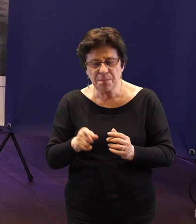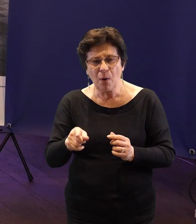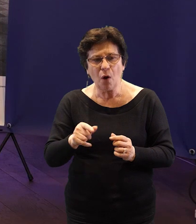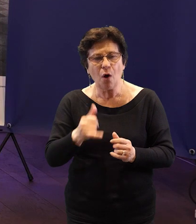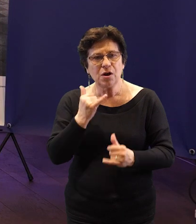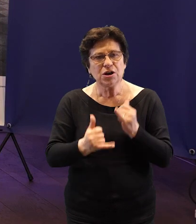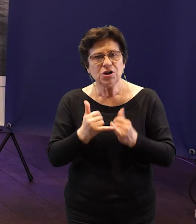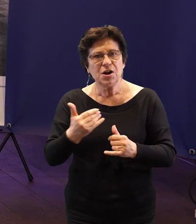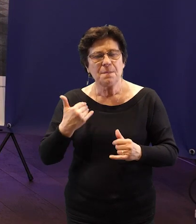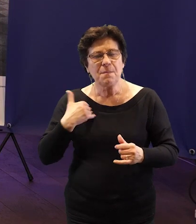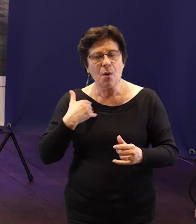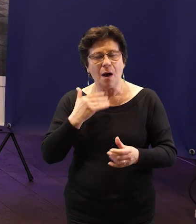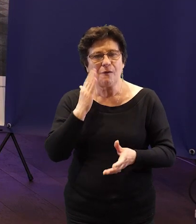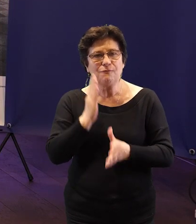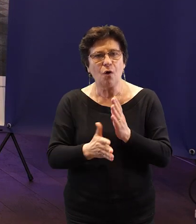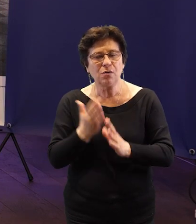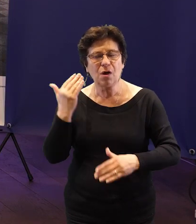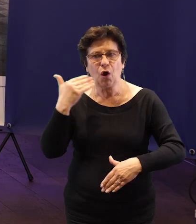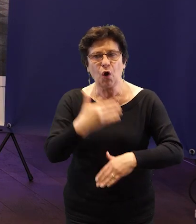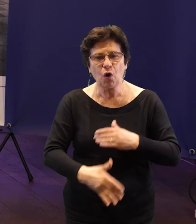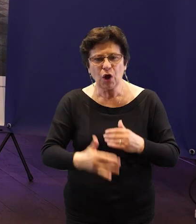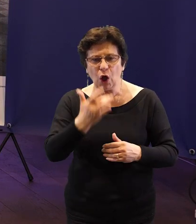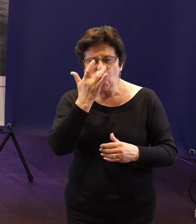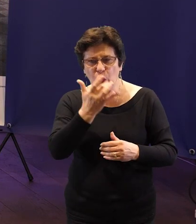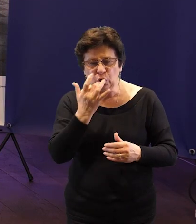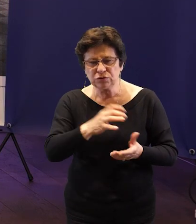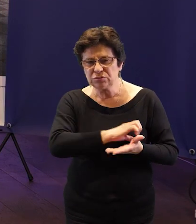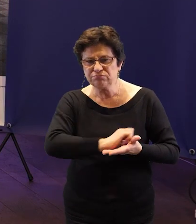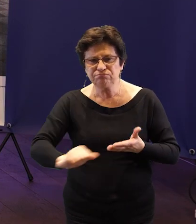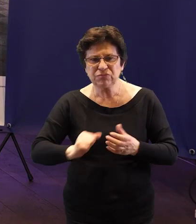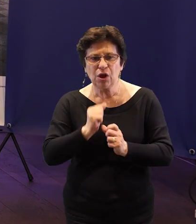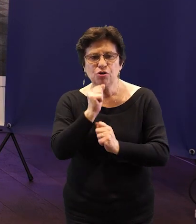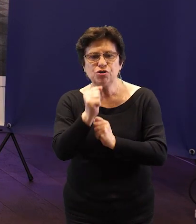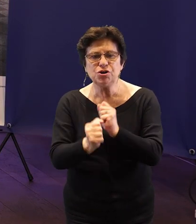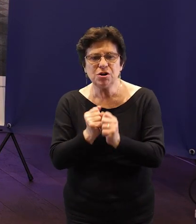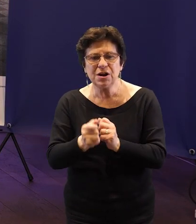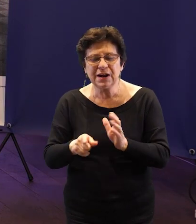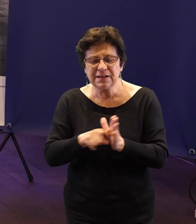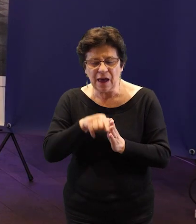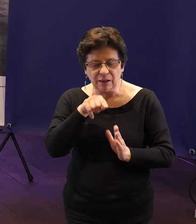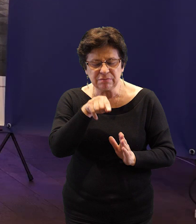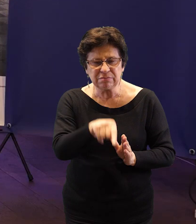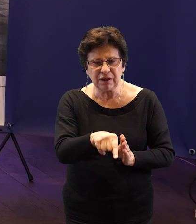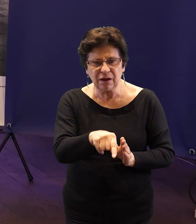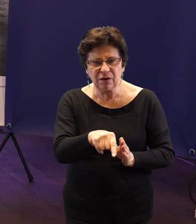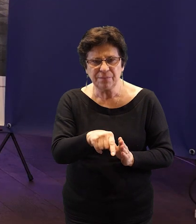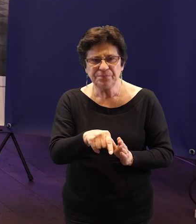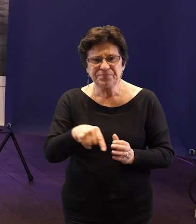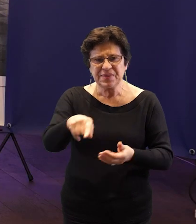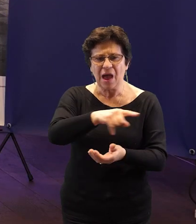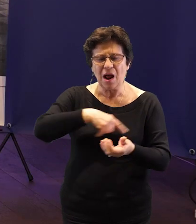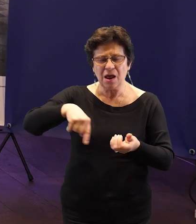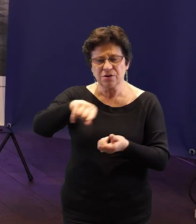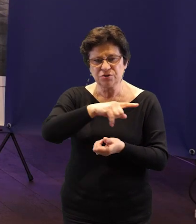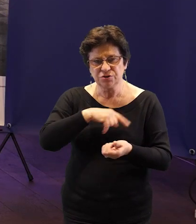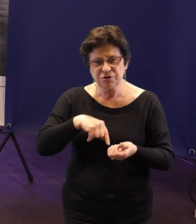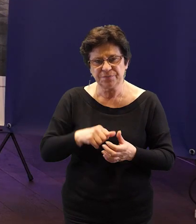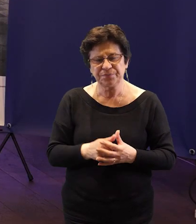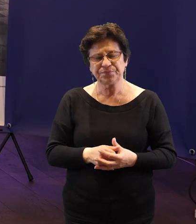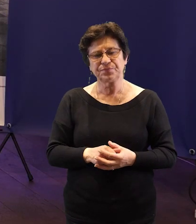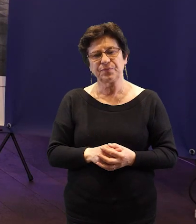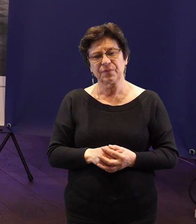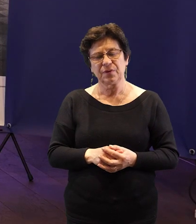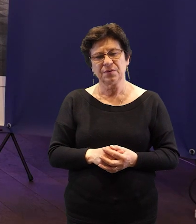przejęli silniki do tych konstrukcji, więc jak gdyby potwierdza tą historię, że część tej technologii była po wojnie przejęta, no w tym wypadku